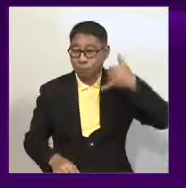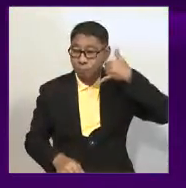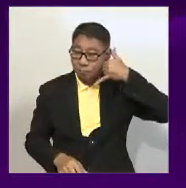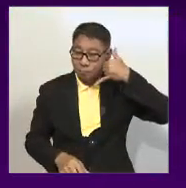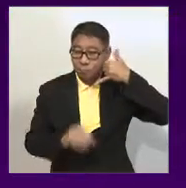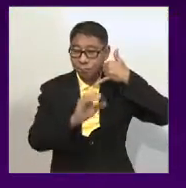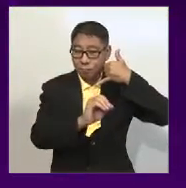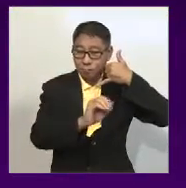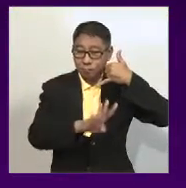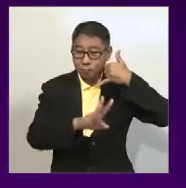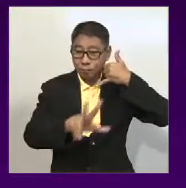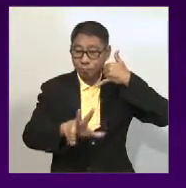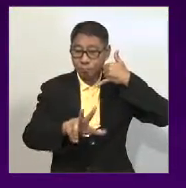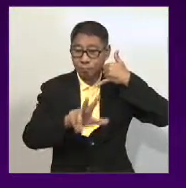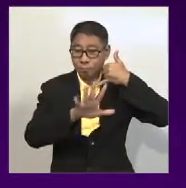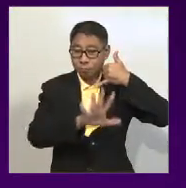ข